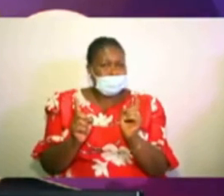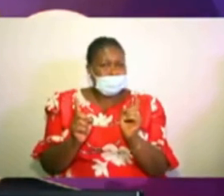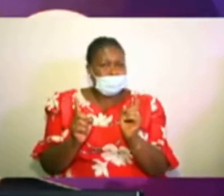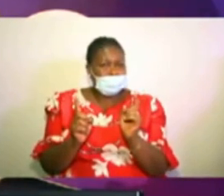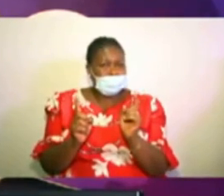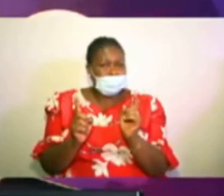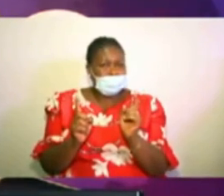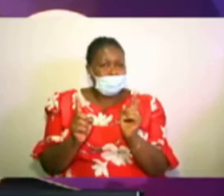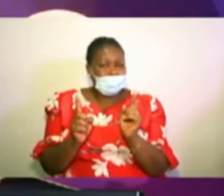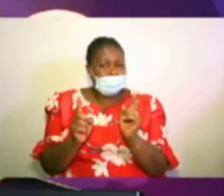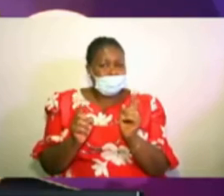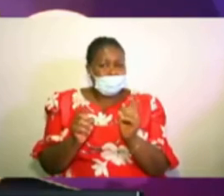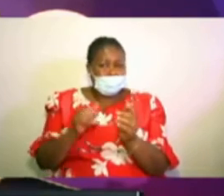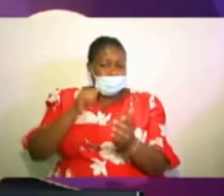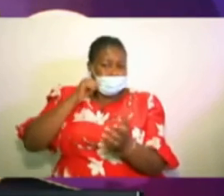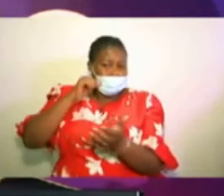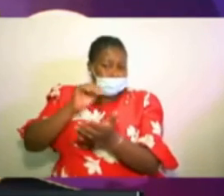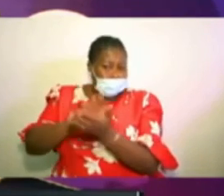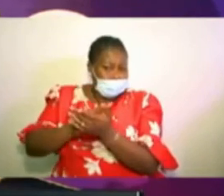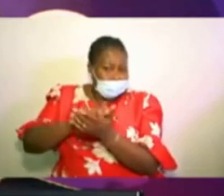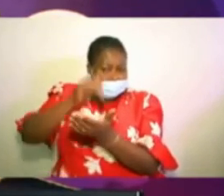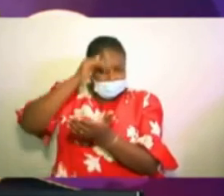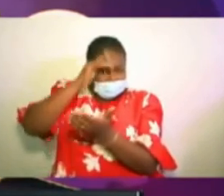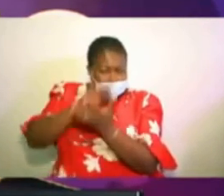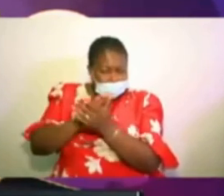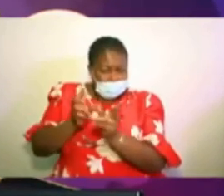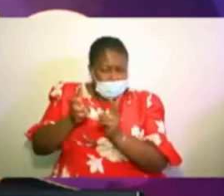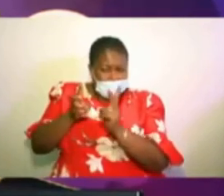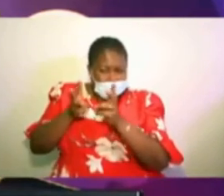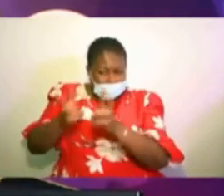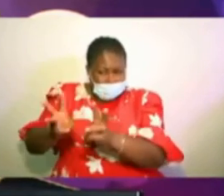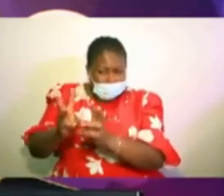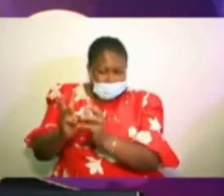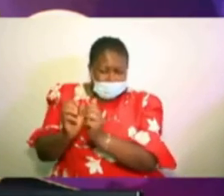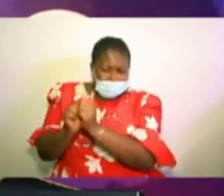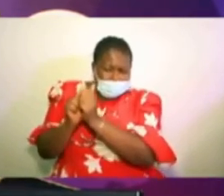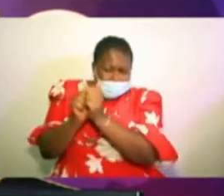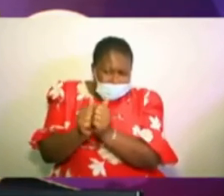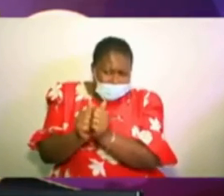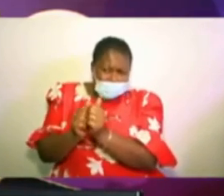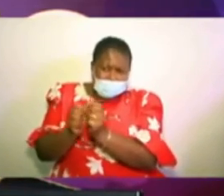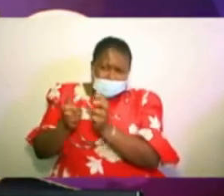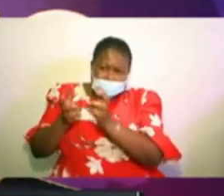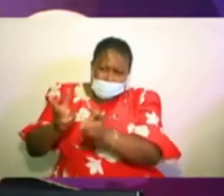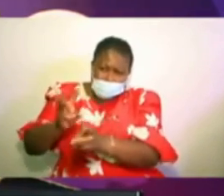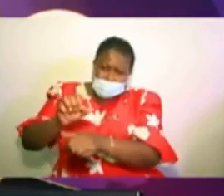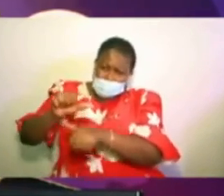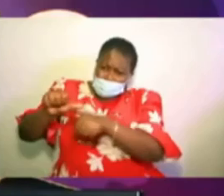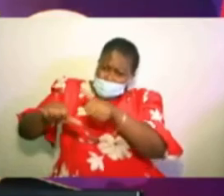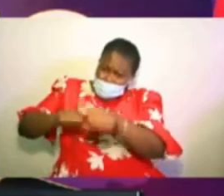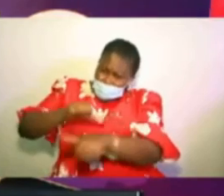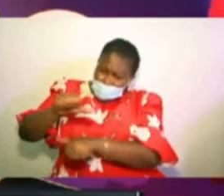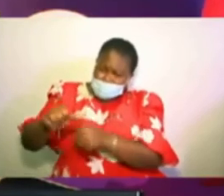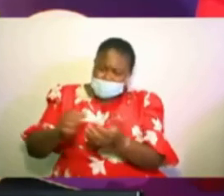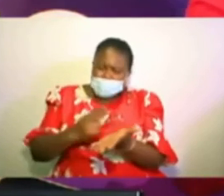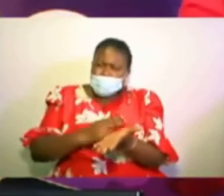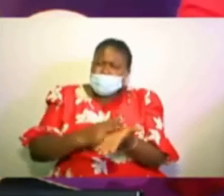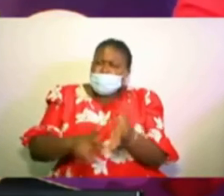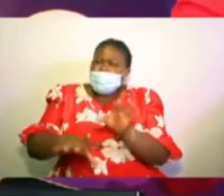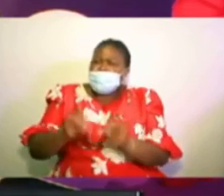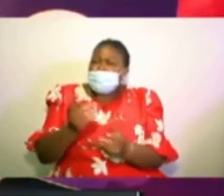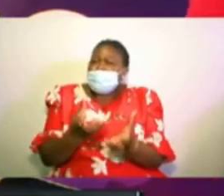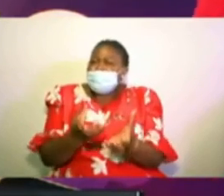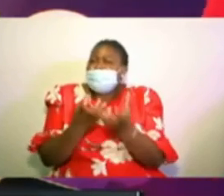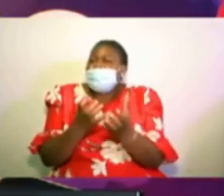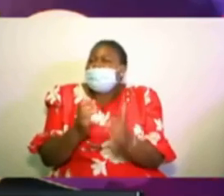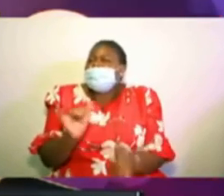the level of fellowship the Holy Spirit wants to have with Et us. Et c'est le niveau de communion que le Saint-Esprit Close. Souhaite avoir avec